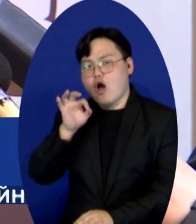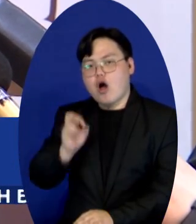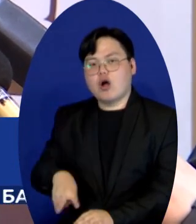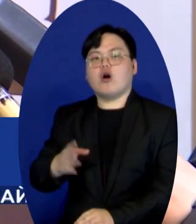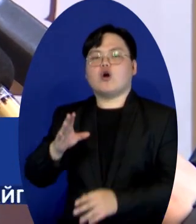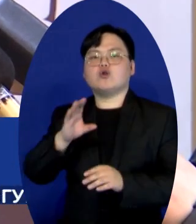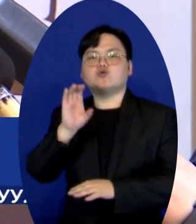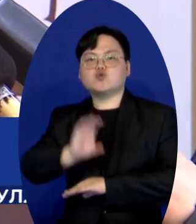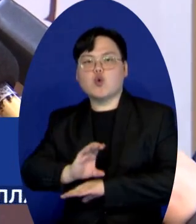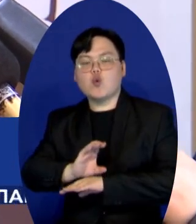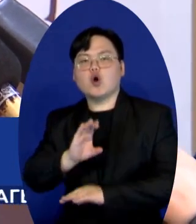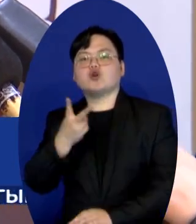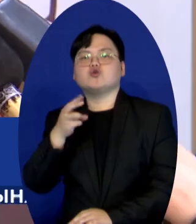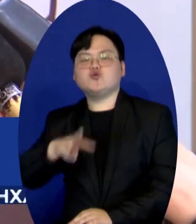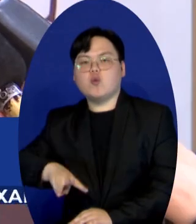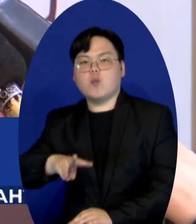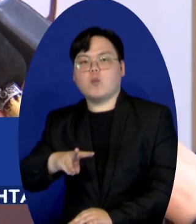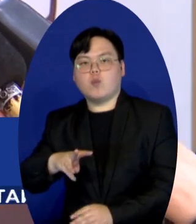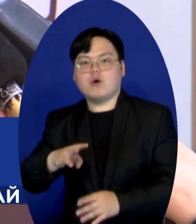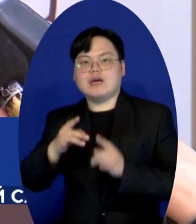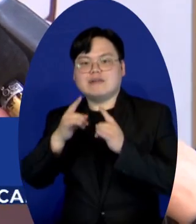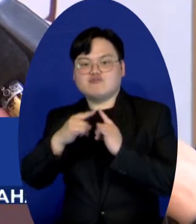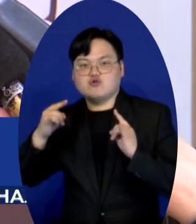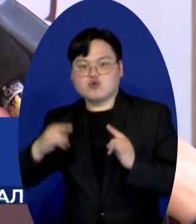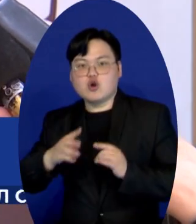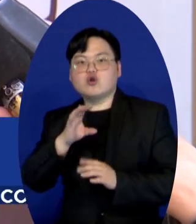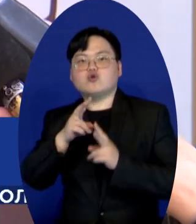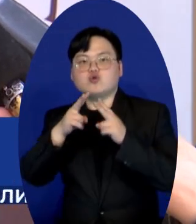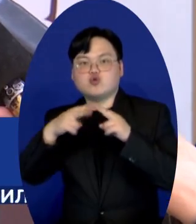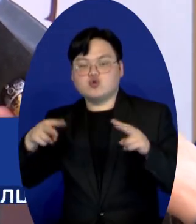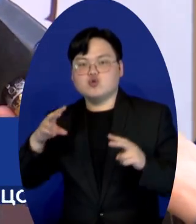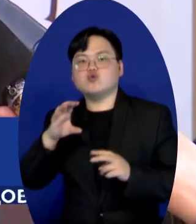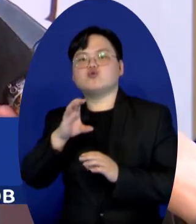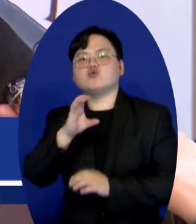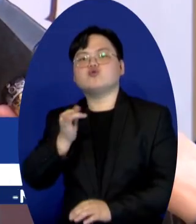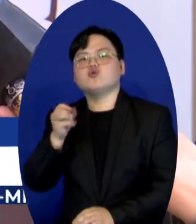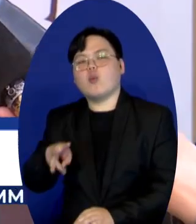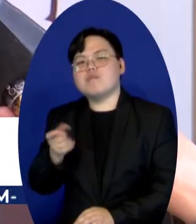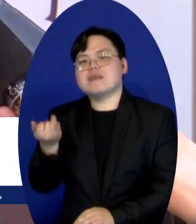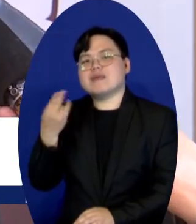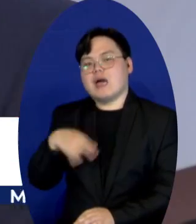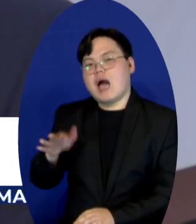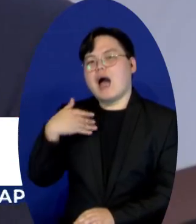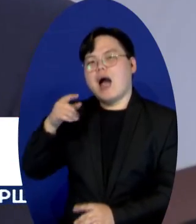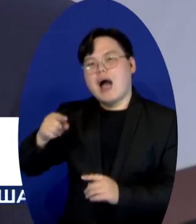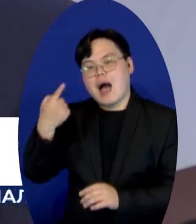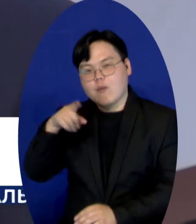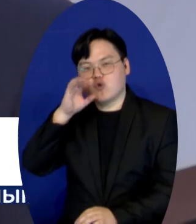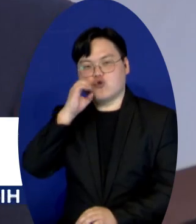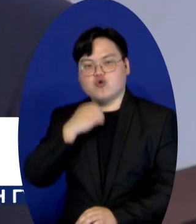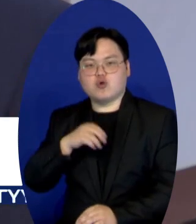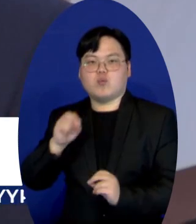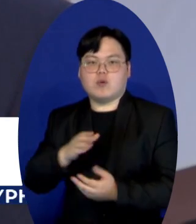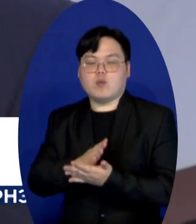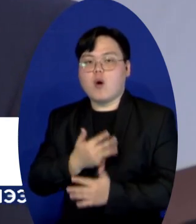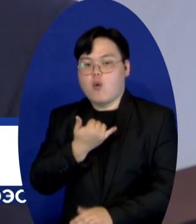сүм хийд ялангуяа шашны холбогдлолтой энэ дурсгалууд дотор бол хамгийн эрт үед холбогдох бас дурсгалын нэг болж байгаа. Улаанбаатар хот орчимд